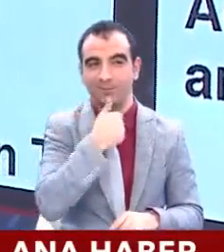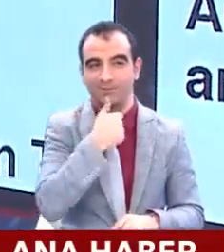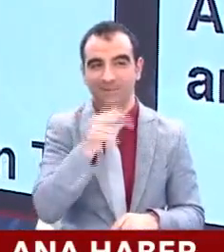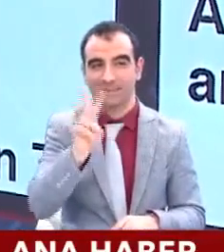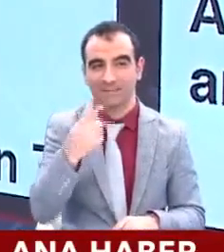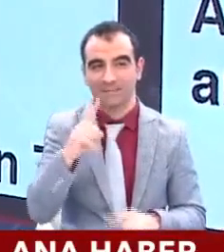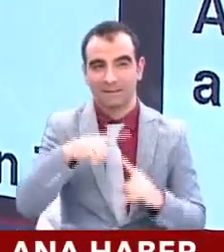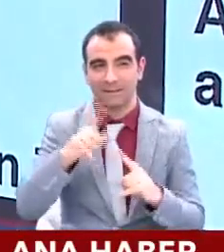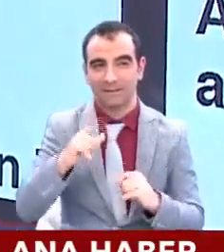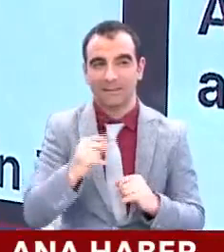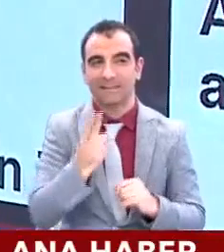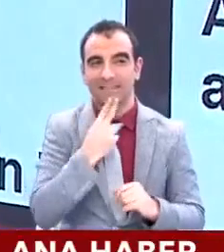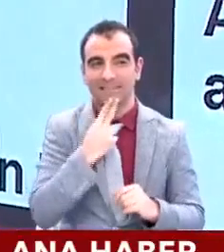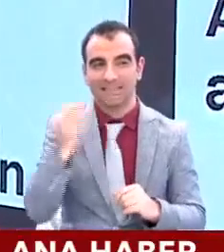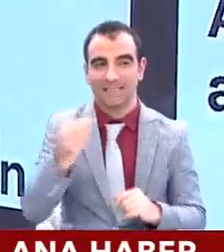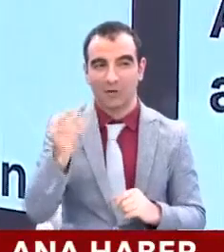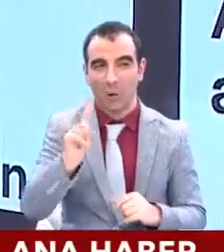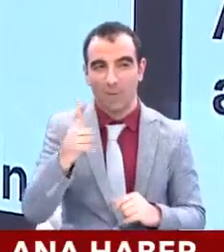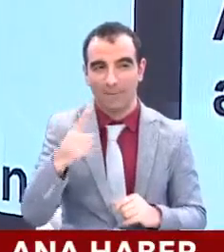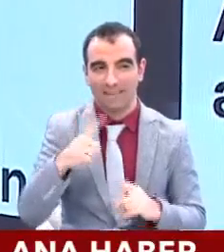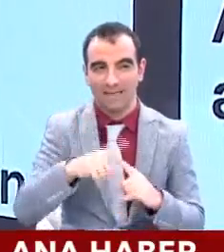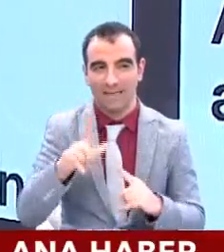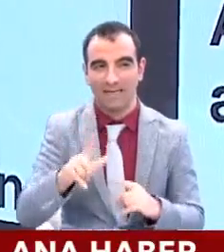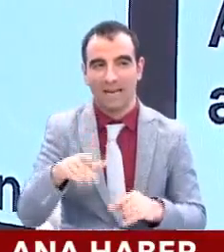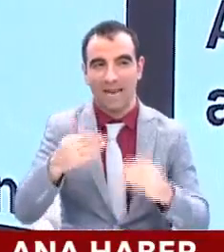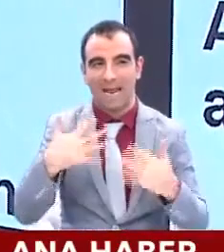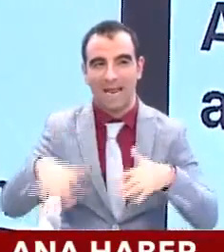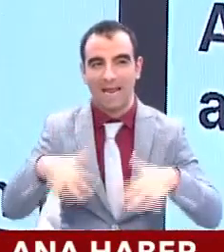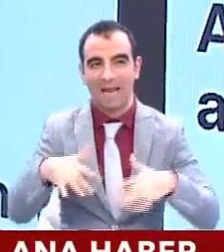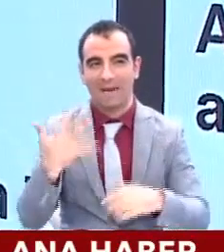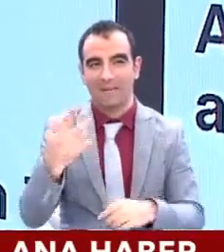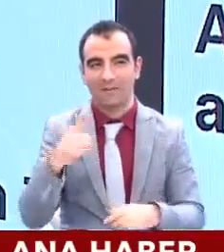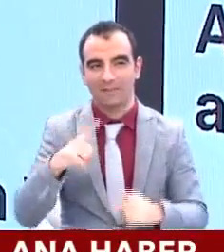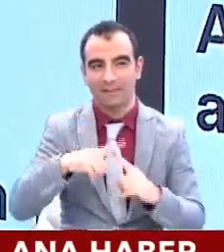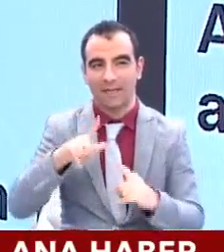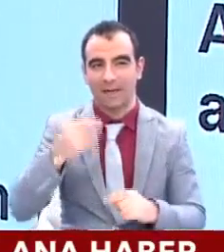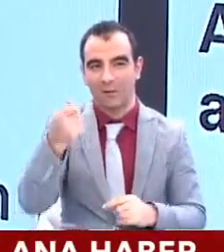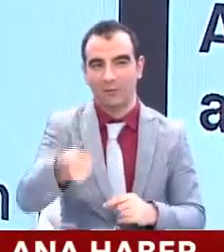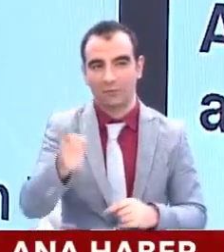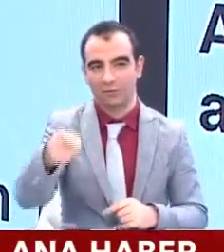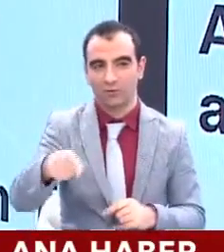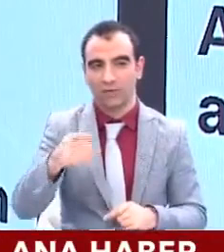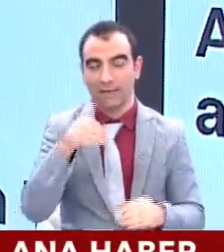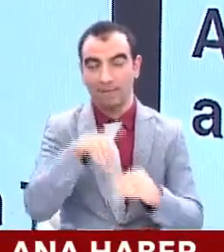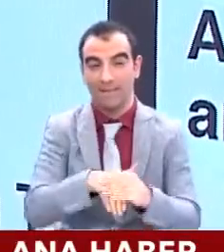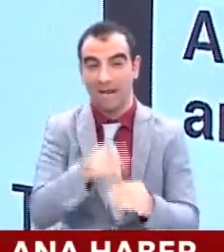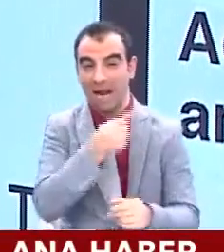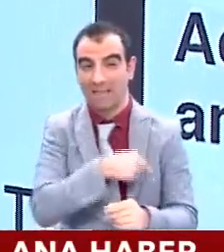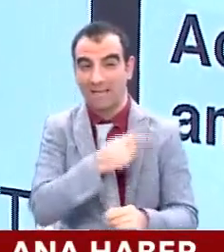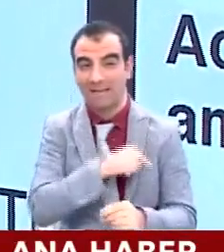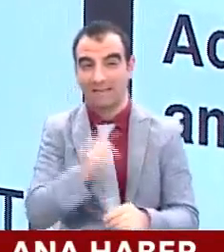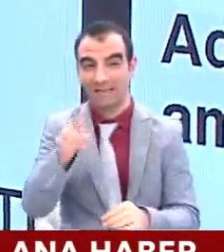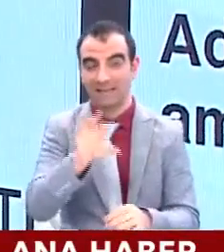20.000 lira kadın ve gençler 10 bin lira engelliler 5.000 lira ödeyecekler milletvekilliği aday